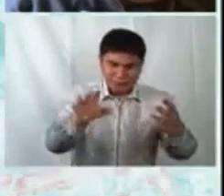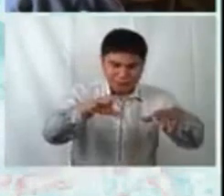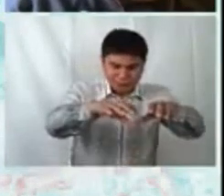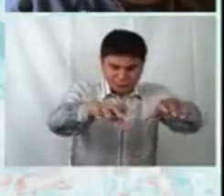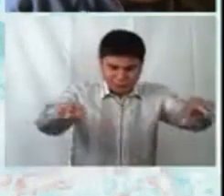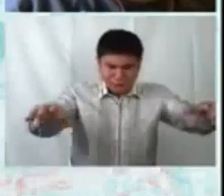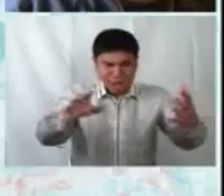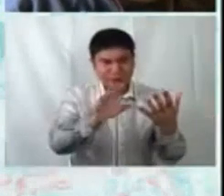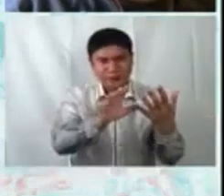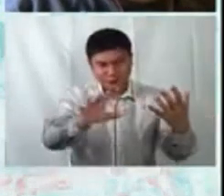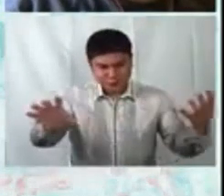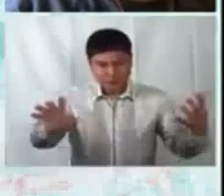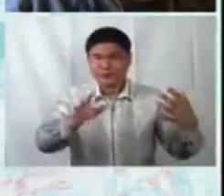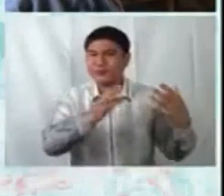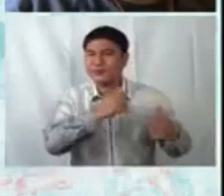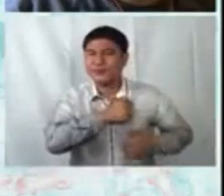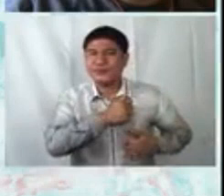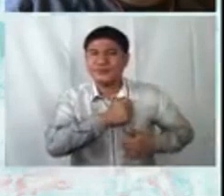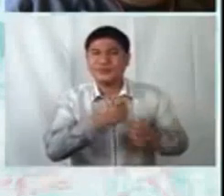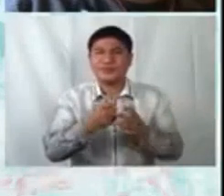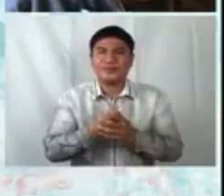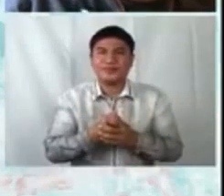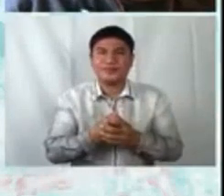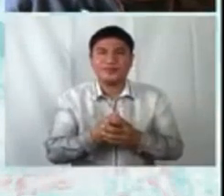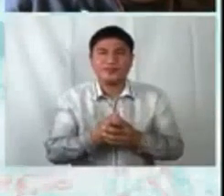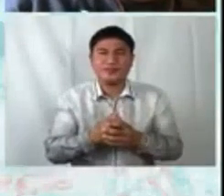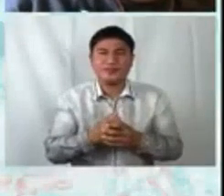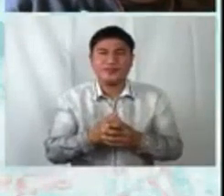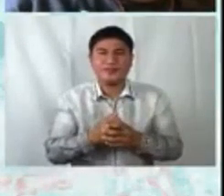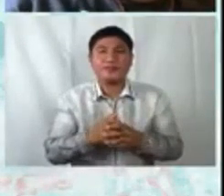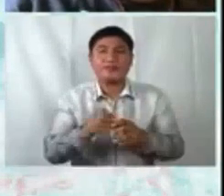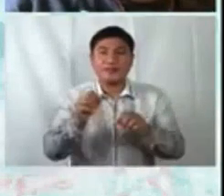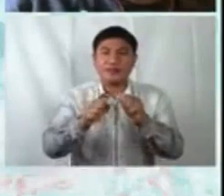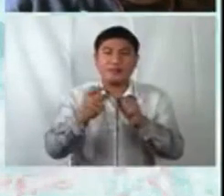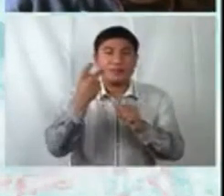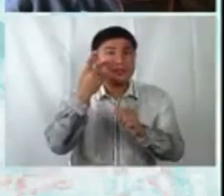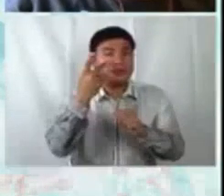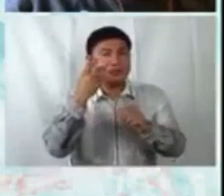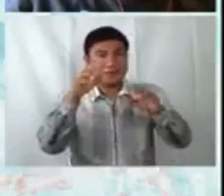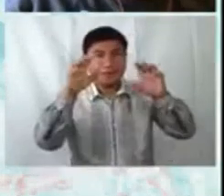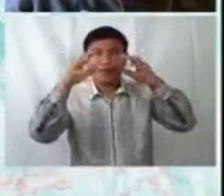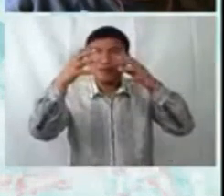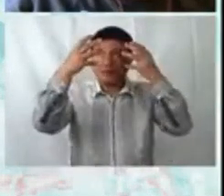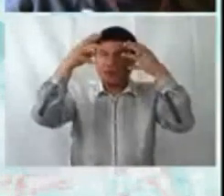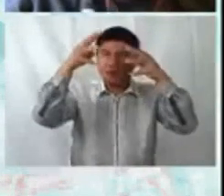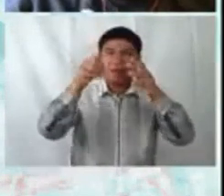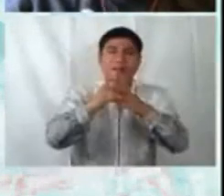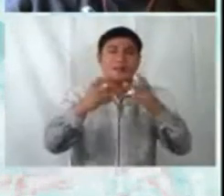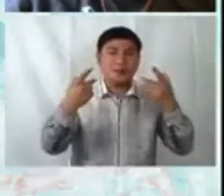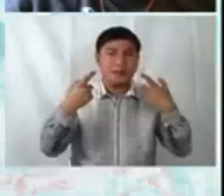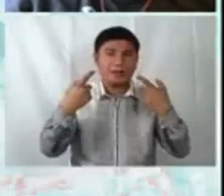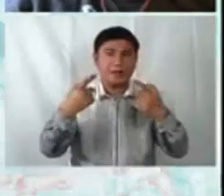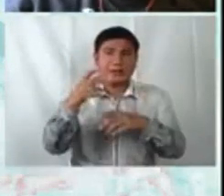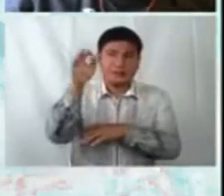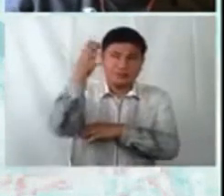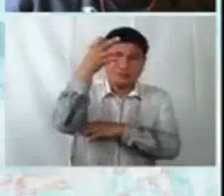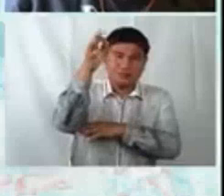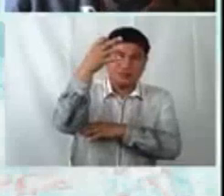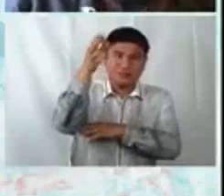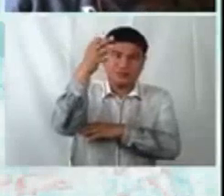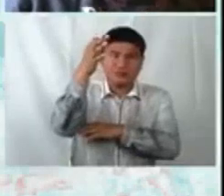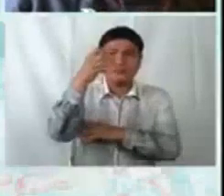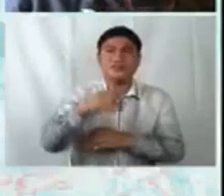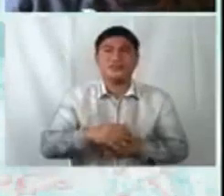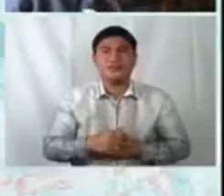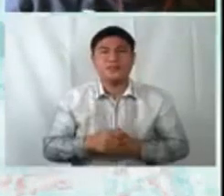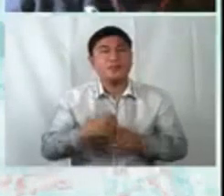added a touch of military impressiveness to the scene. Sa mga bintana at ibabaw ng mga bahay, may mga kopya na ng watawat ang nalipad.